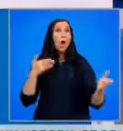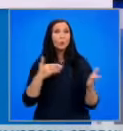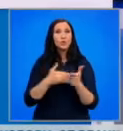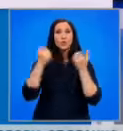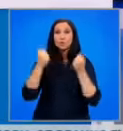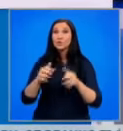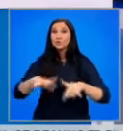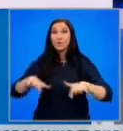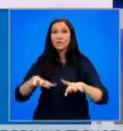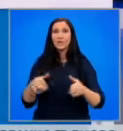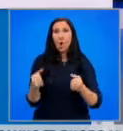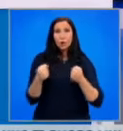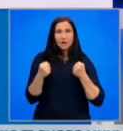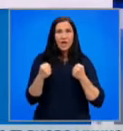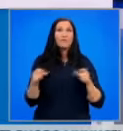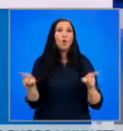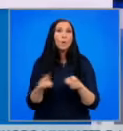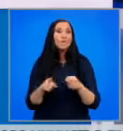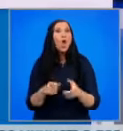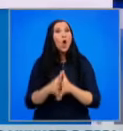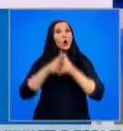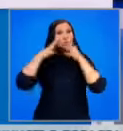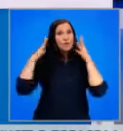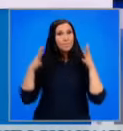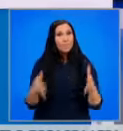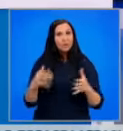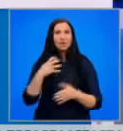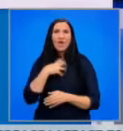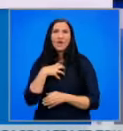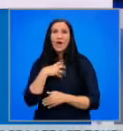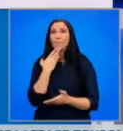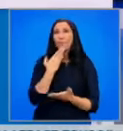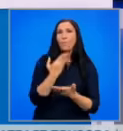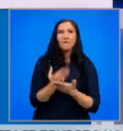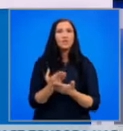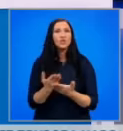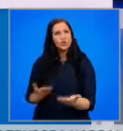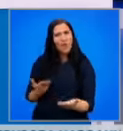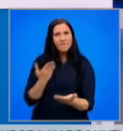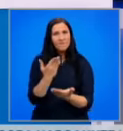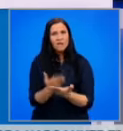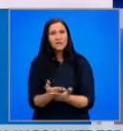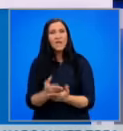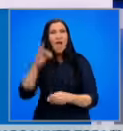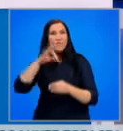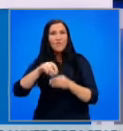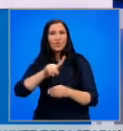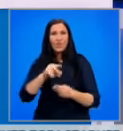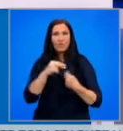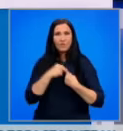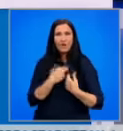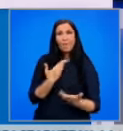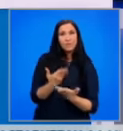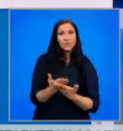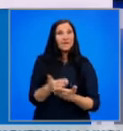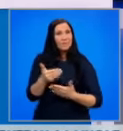Опозицията усложни ситуацията за оцеляването на управлението още повече. ГЕРБ обяви, че ще внесе вот на недоверие и